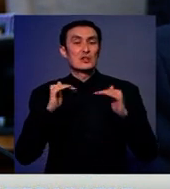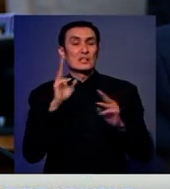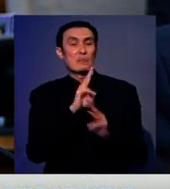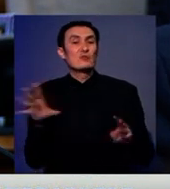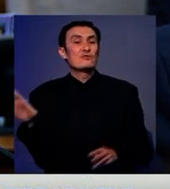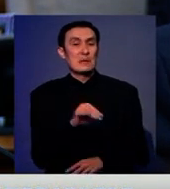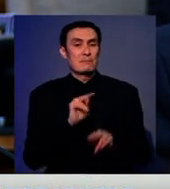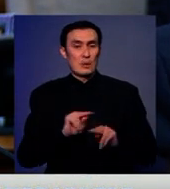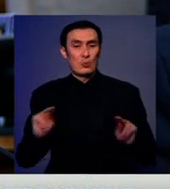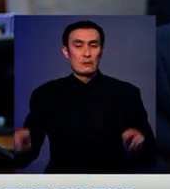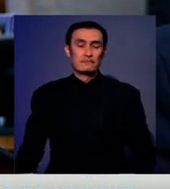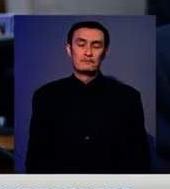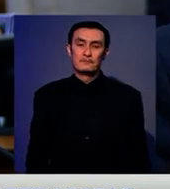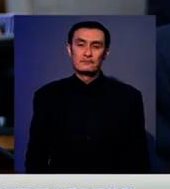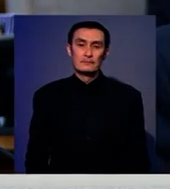всем педагогам.